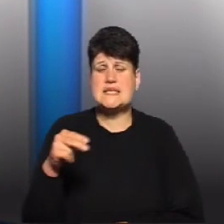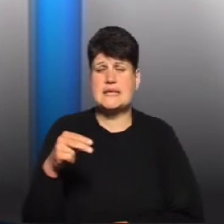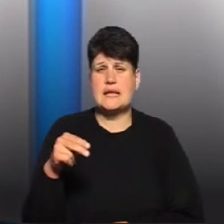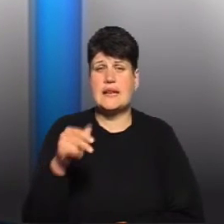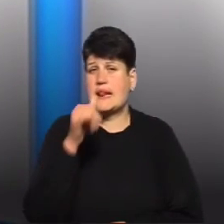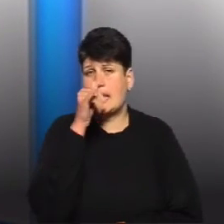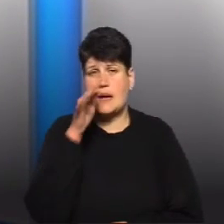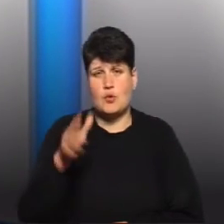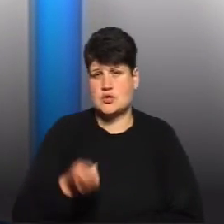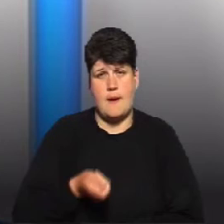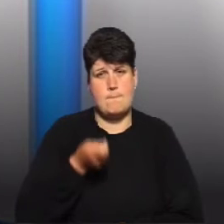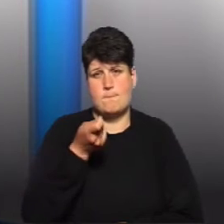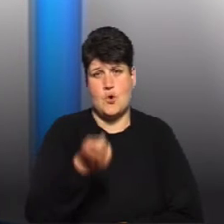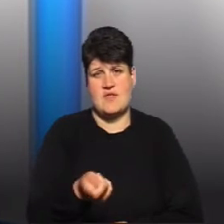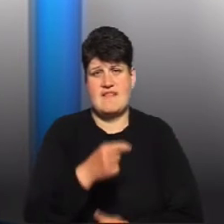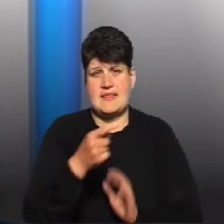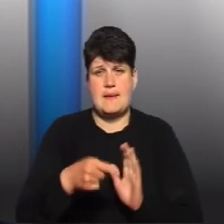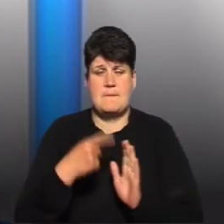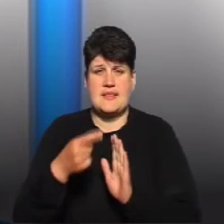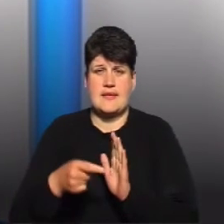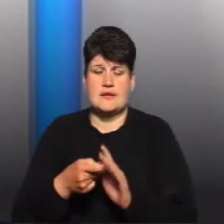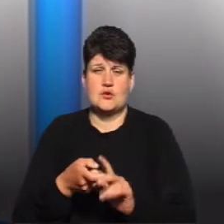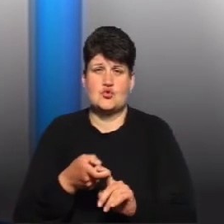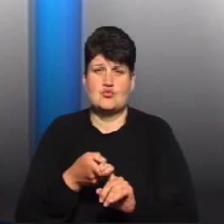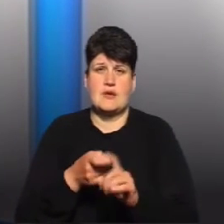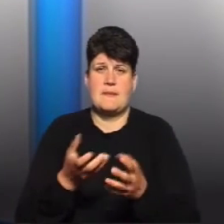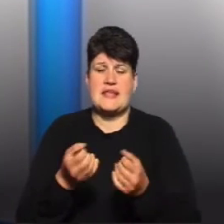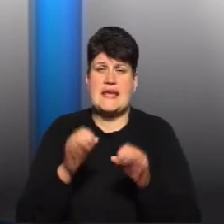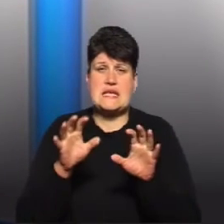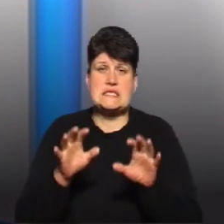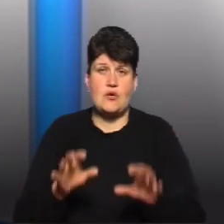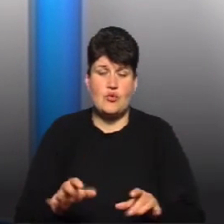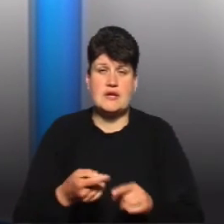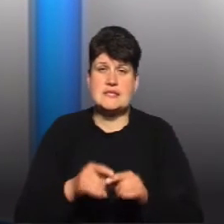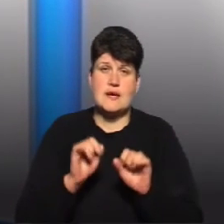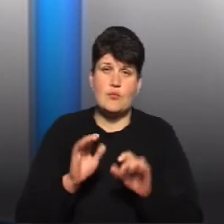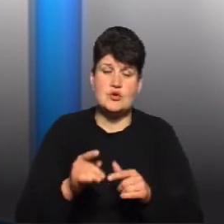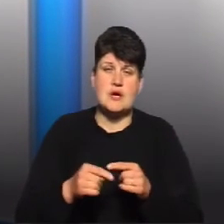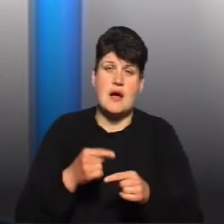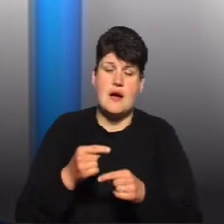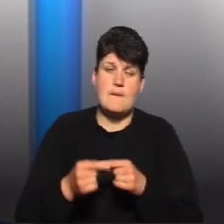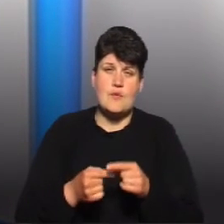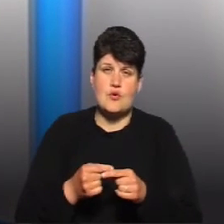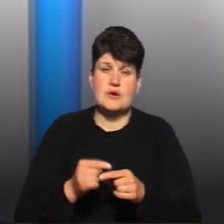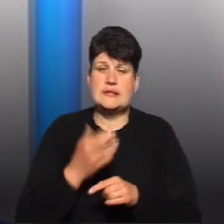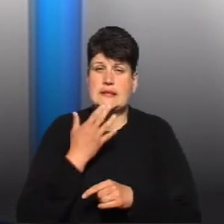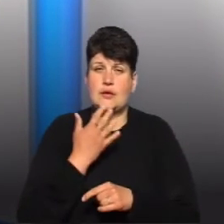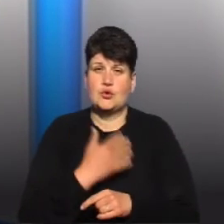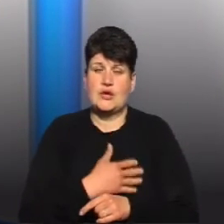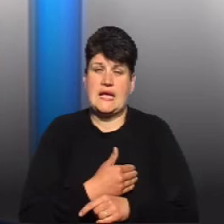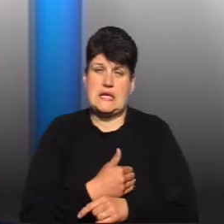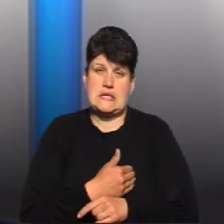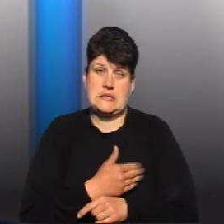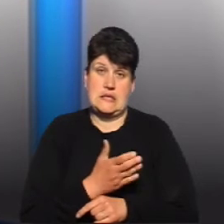подавати питання, які стосуються прийняття законів. Так? Тобто це може бути або через за народною ініціативою